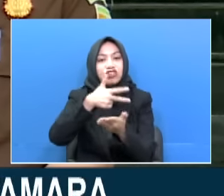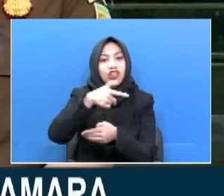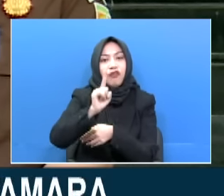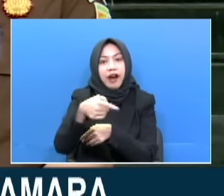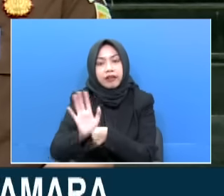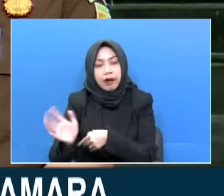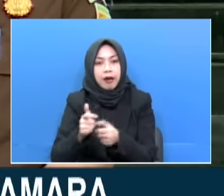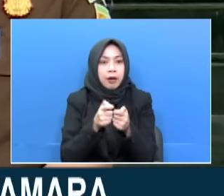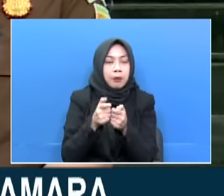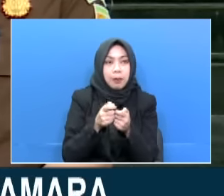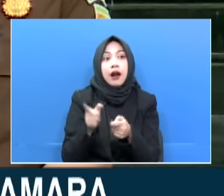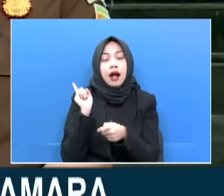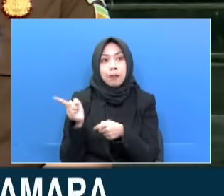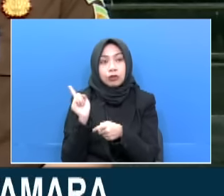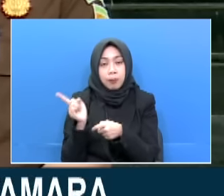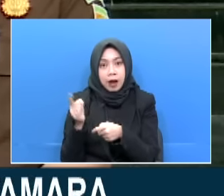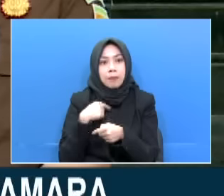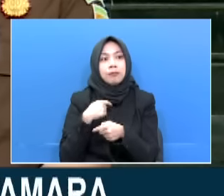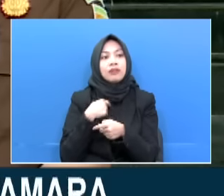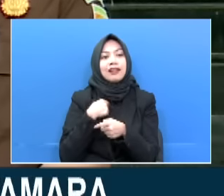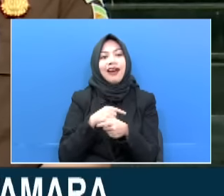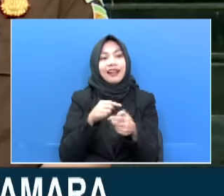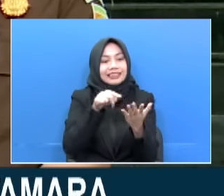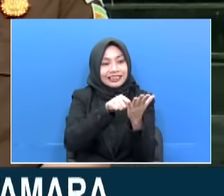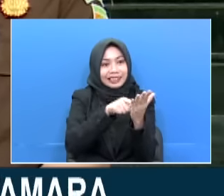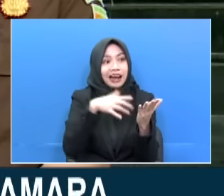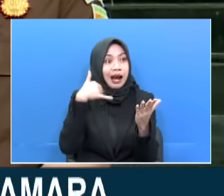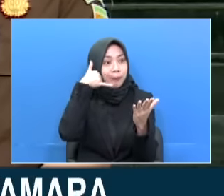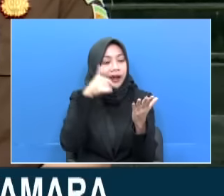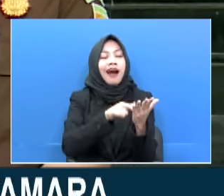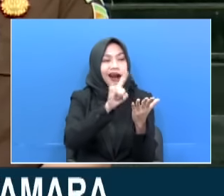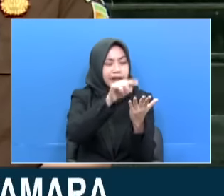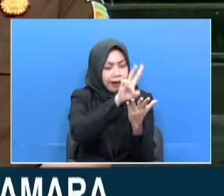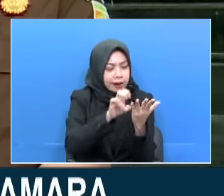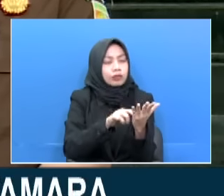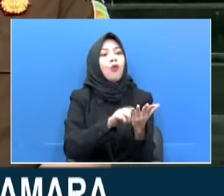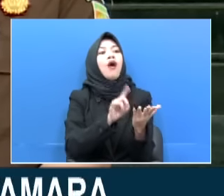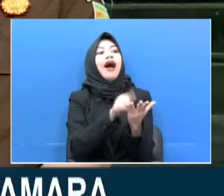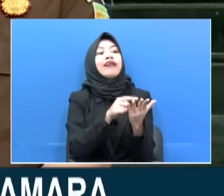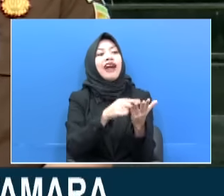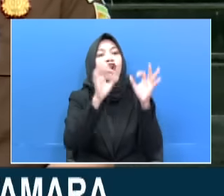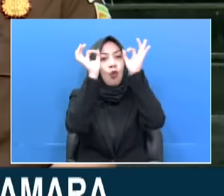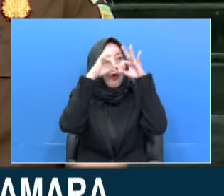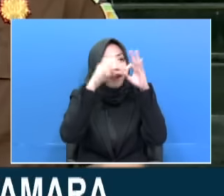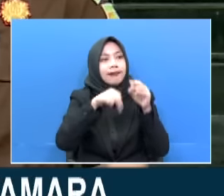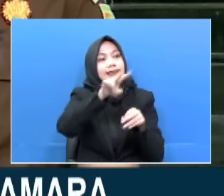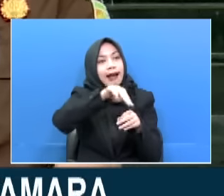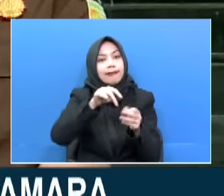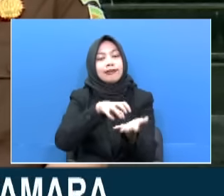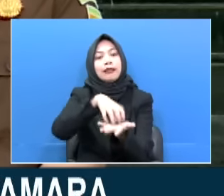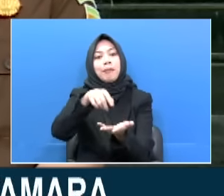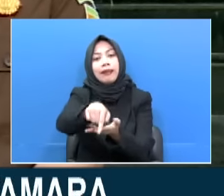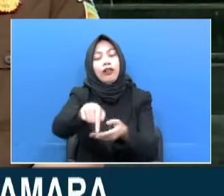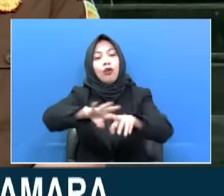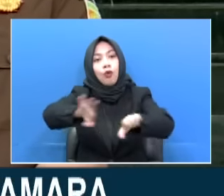ataupun hasil pemeriksaan daripada analis digital ini sebagai bahan nantinya untuk kita mempertimbangkan